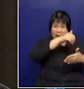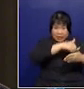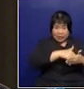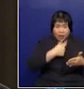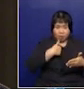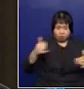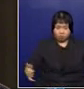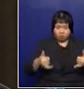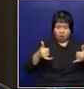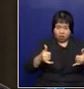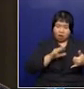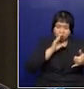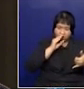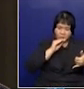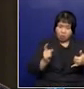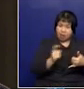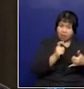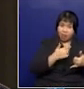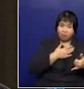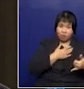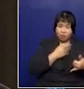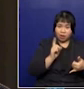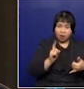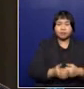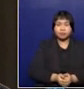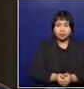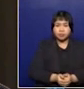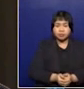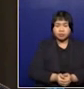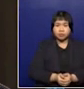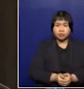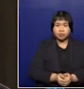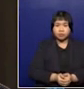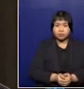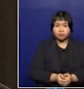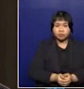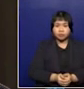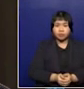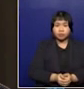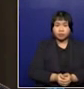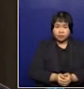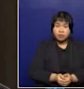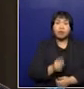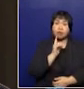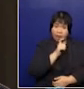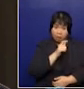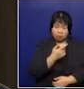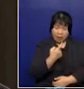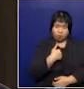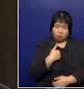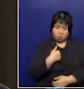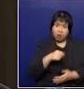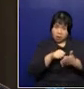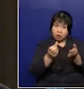ตที่ไหนเนี่ยคำถามหนึ่งที่ถูกถามเขาถามบอกว่าตกลงเนี่ยคุณจะแก้รัฐธรรมนูญหรือเปล่าผมก็บ